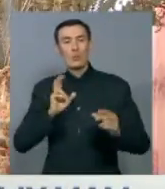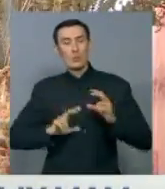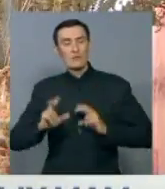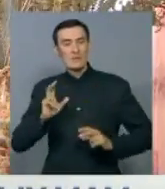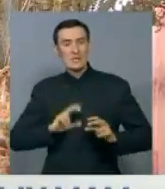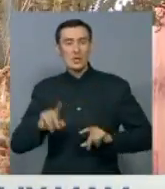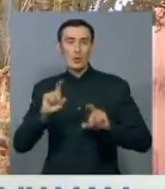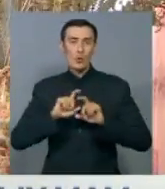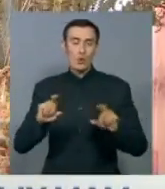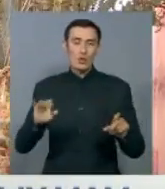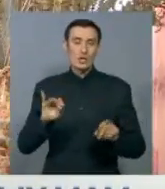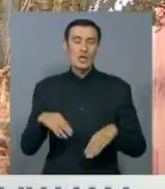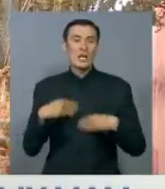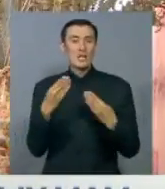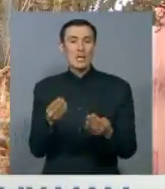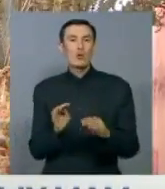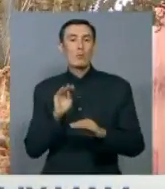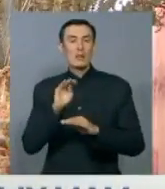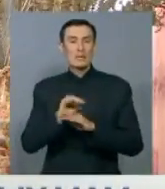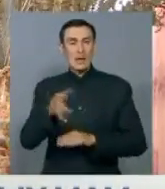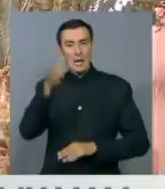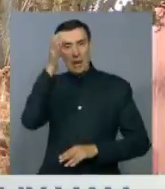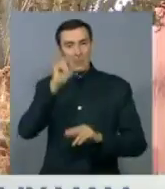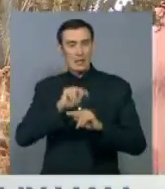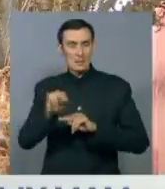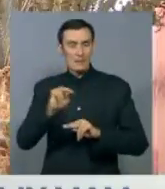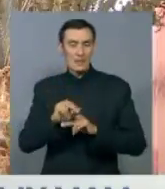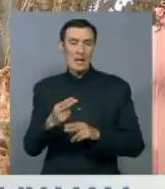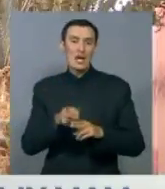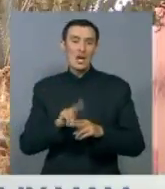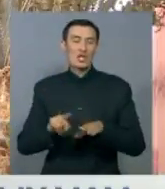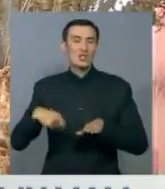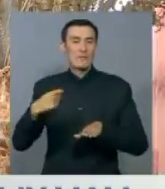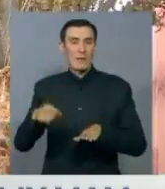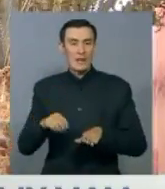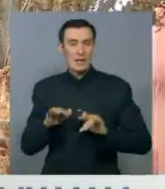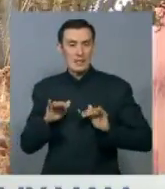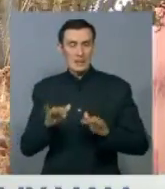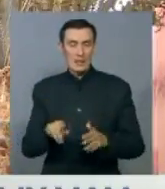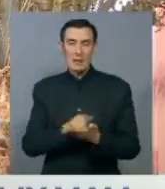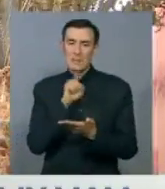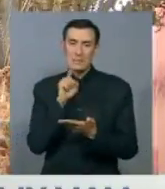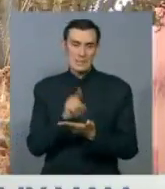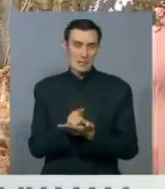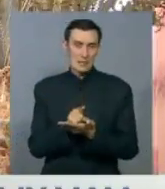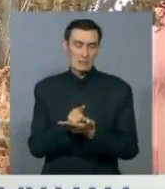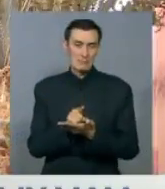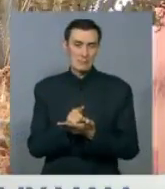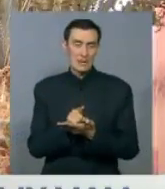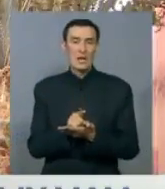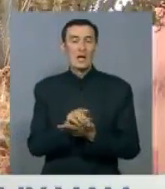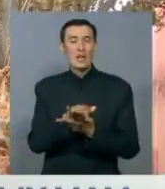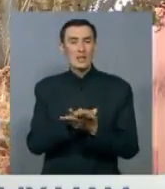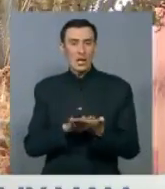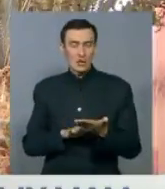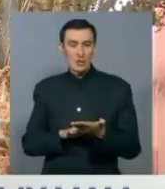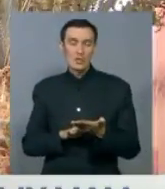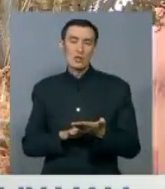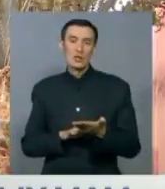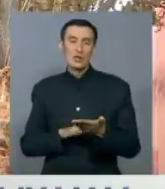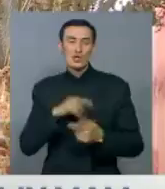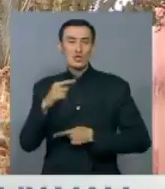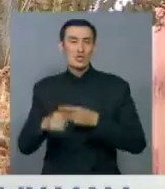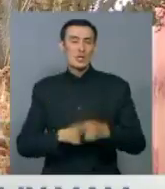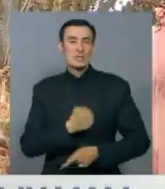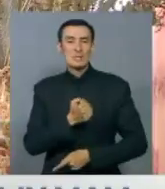колледж, и дать еще какое-то дополнительное образование. Это швейное дело, это обязательно. Дальше, буквально вот